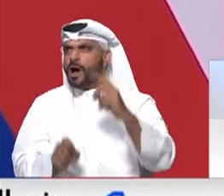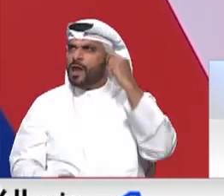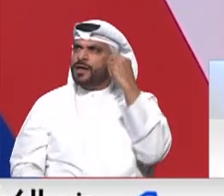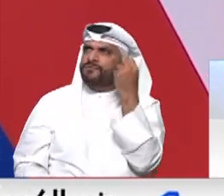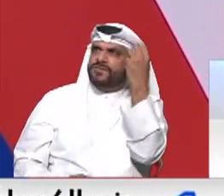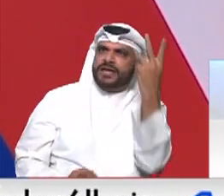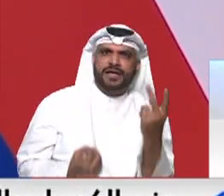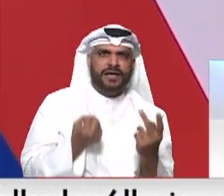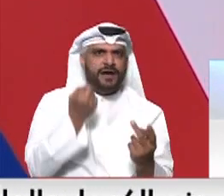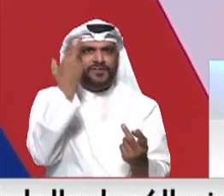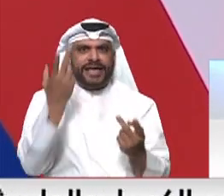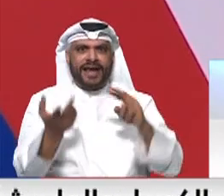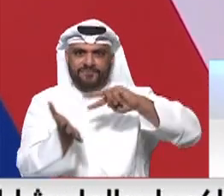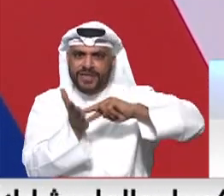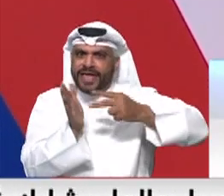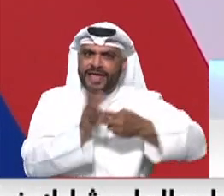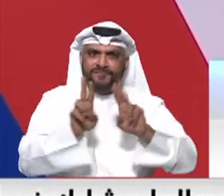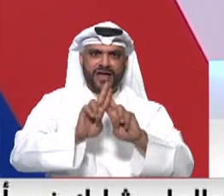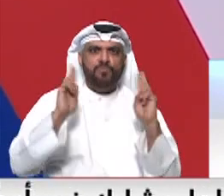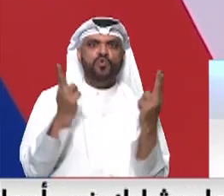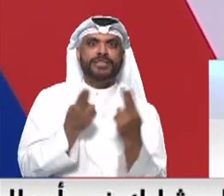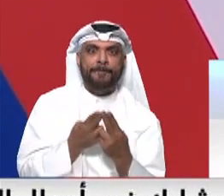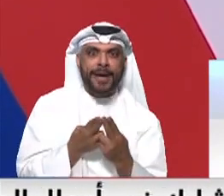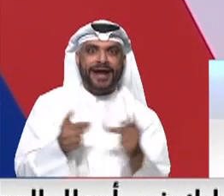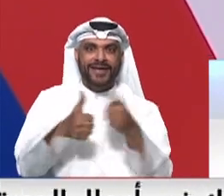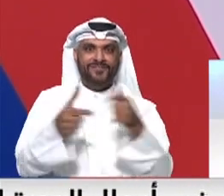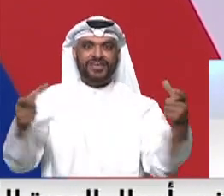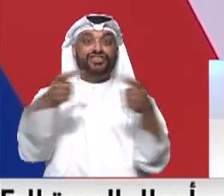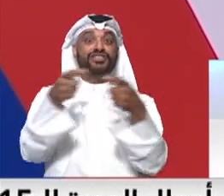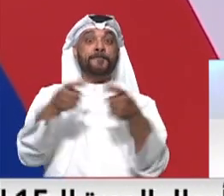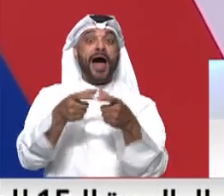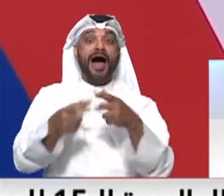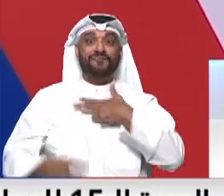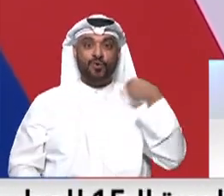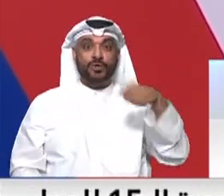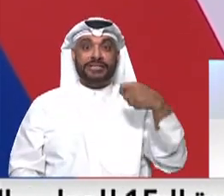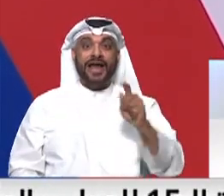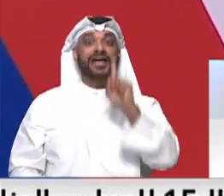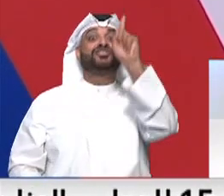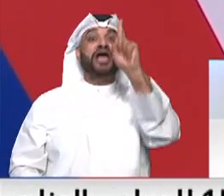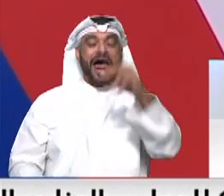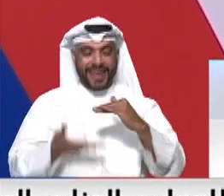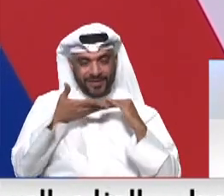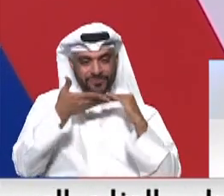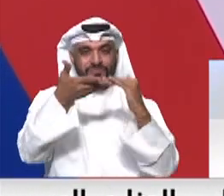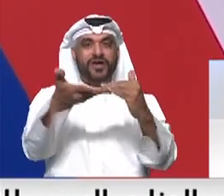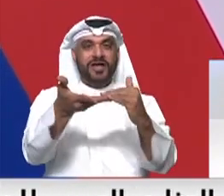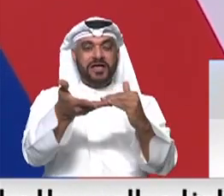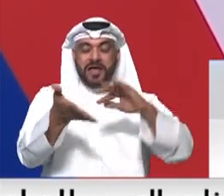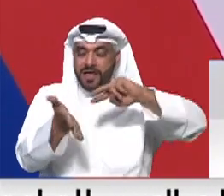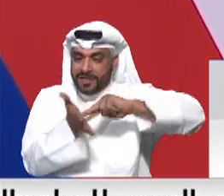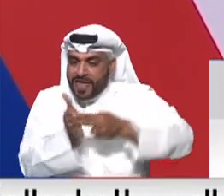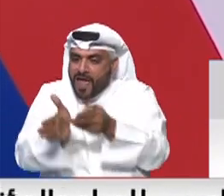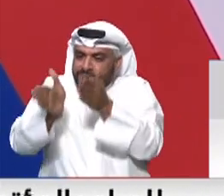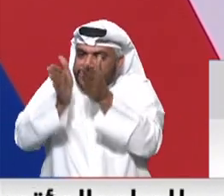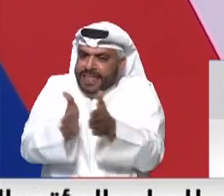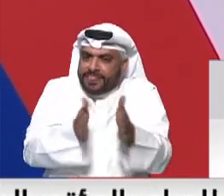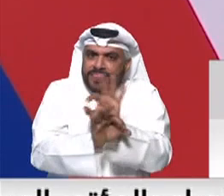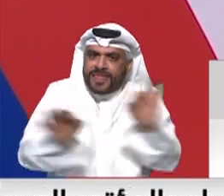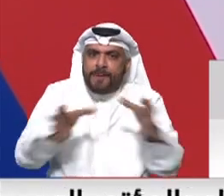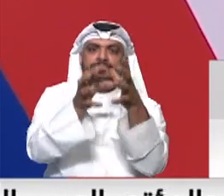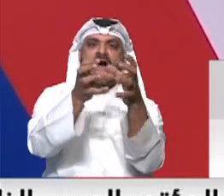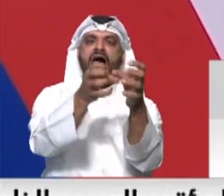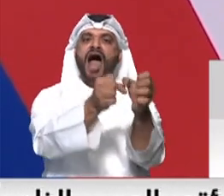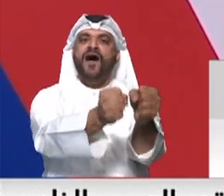هذا المؤتمر والاجتماع الوزاري اللي سوف تساهم في تنظيم استراتيجيات حفظ